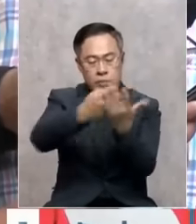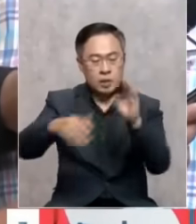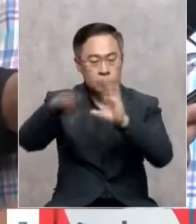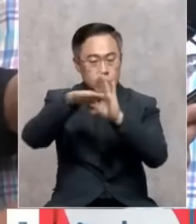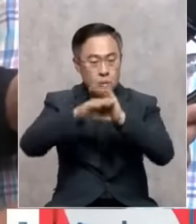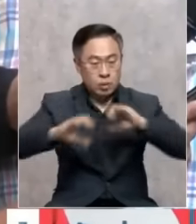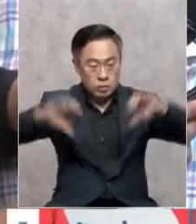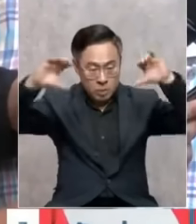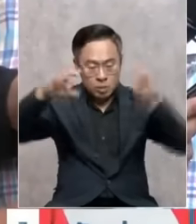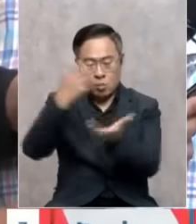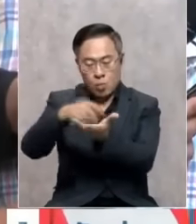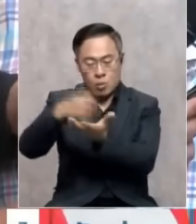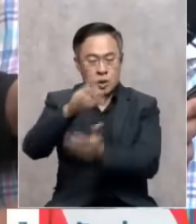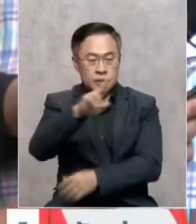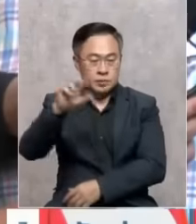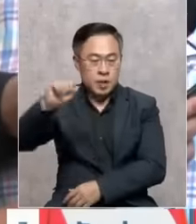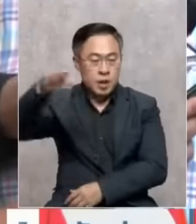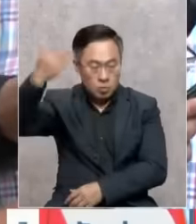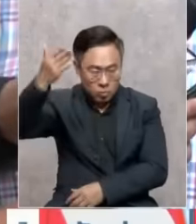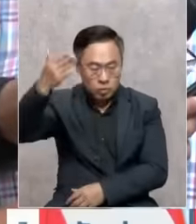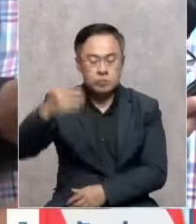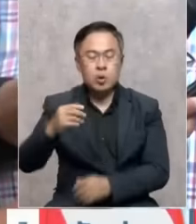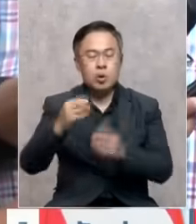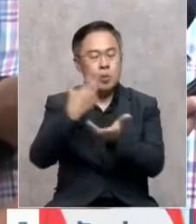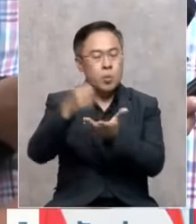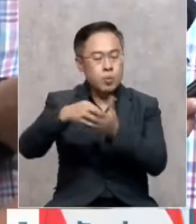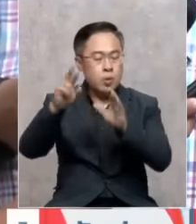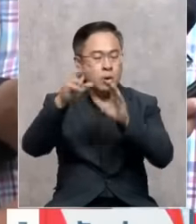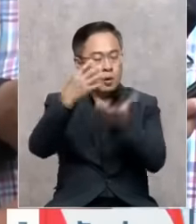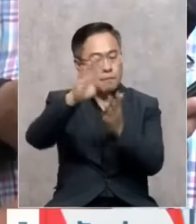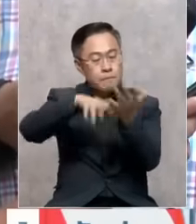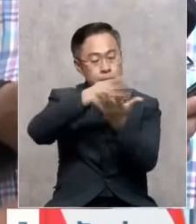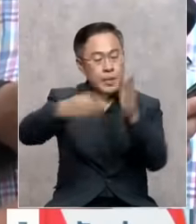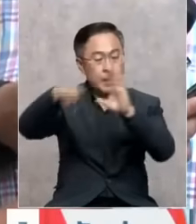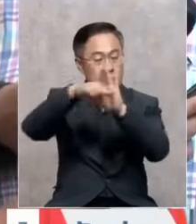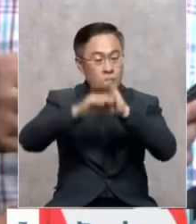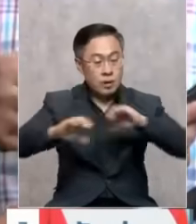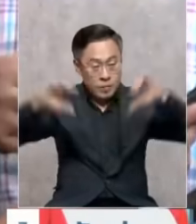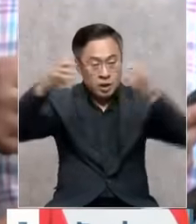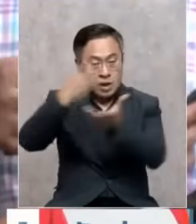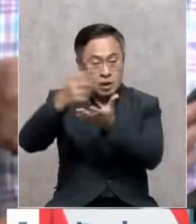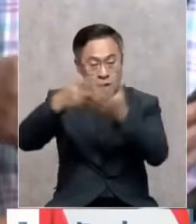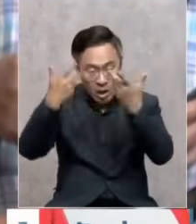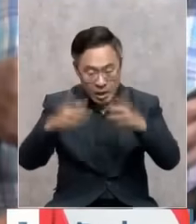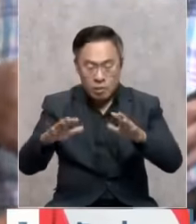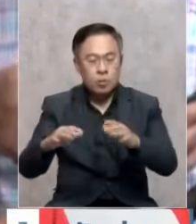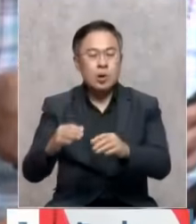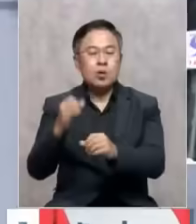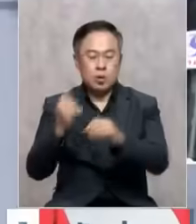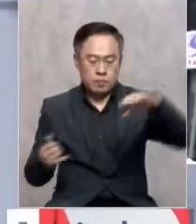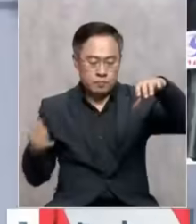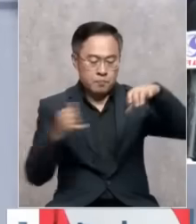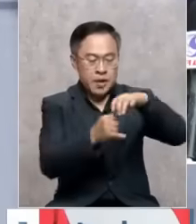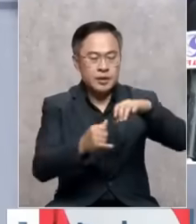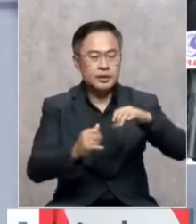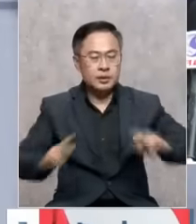หนี่คิวเนี่ยหลายคิวแล้วคนที่มาช่วยทำงานก็มีตำแหน่งนำหน้าทั้งหมดนะเป็นพลเอ